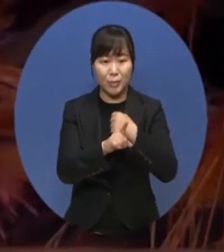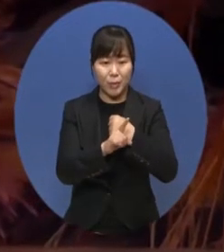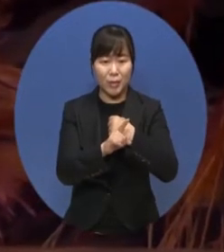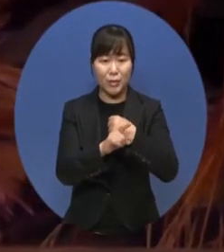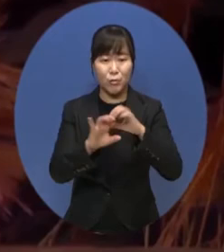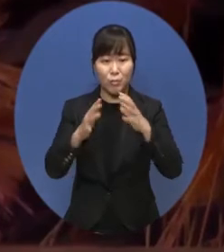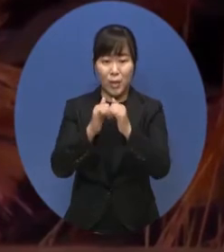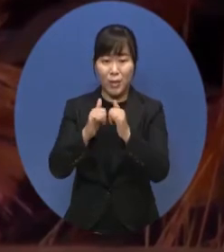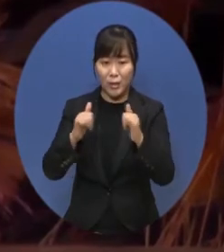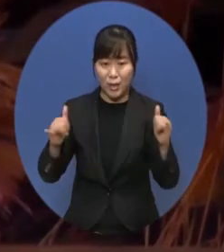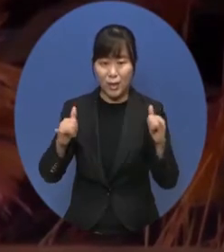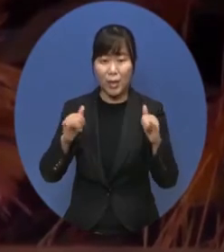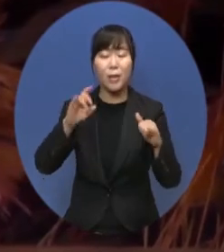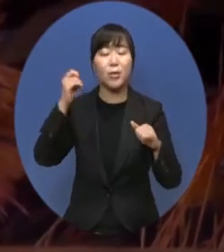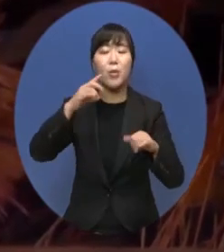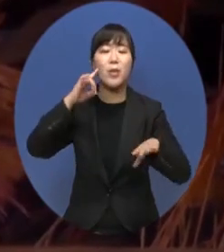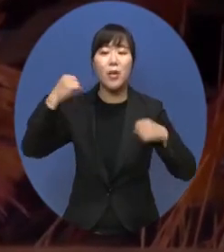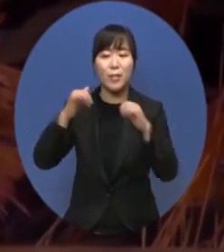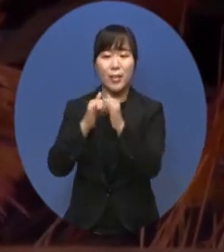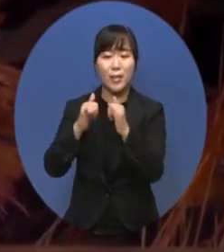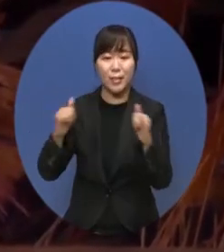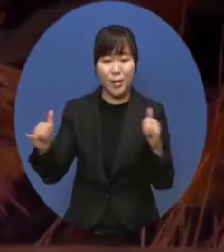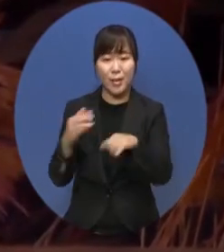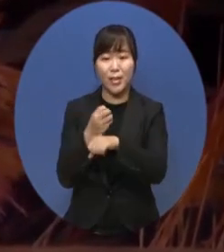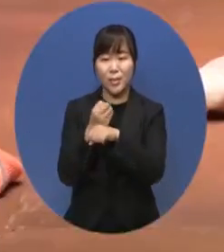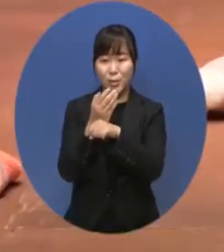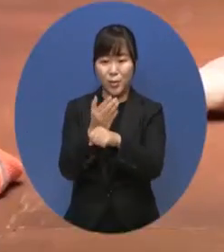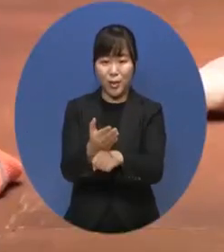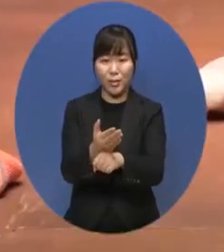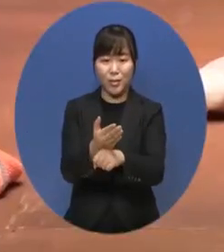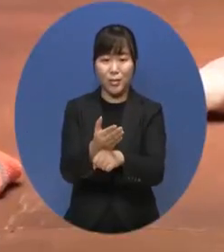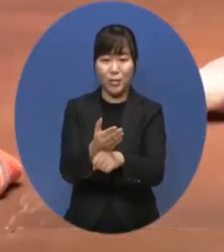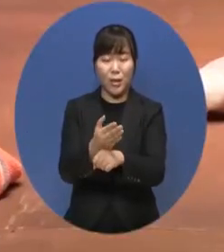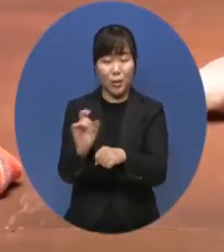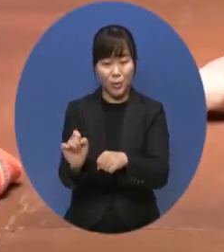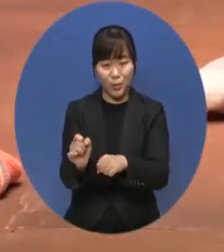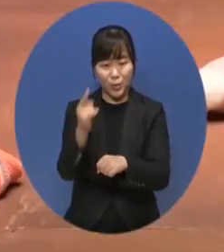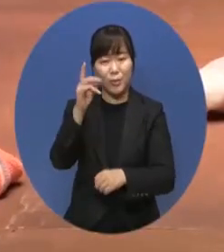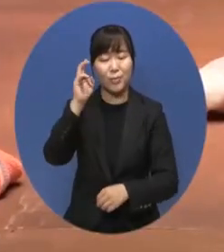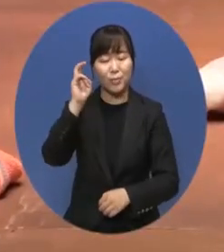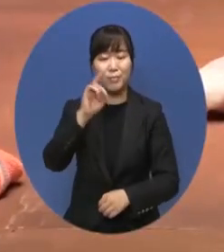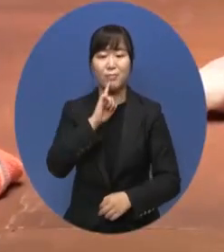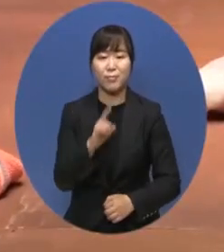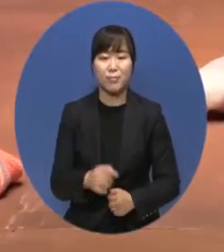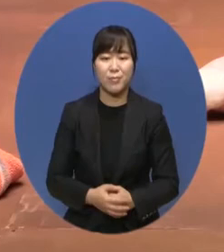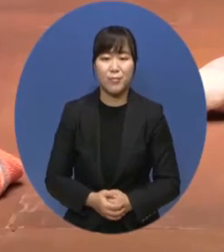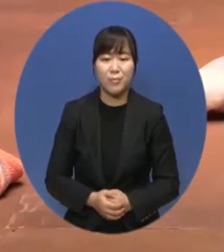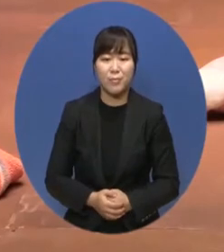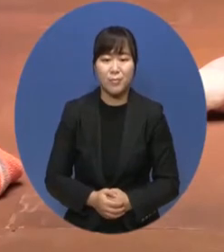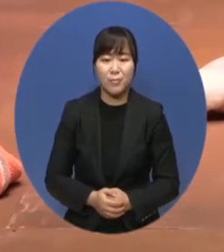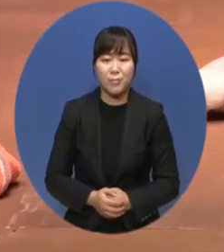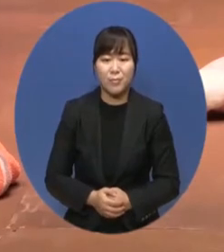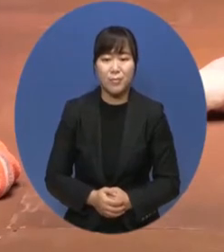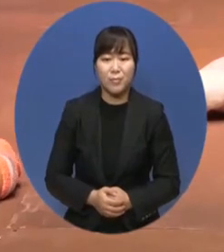메시지를 국민들에게, 연극인들에게 전해줄 수 있는 계기가 된것 같다고 말했습니다.